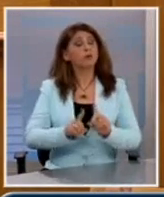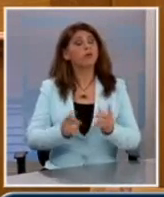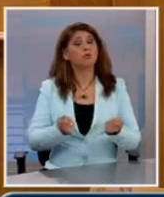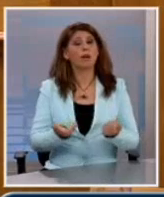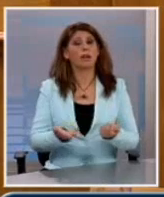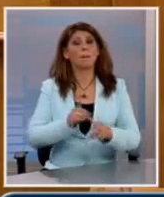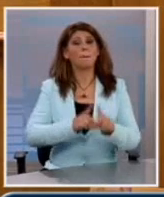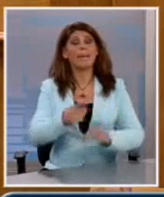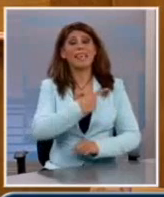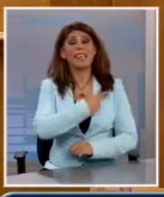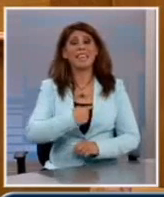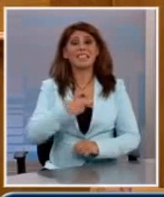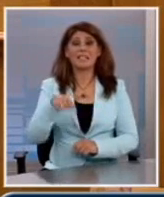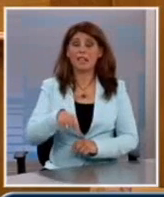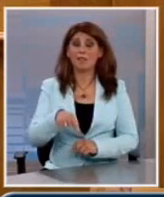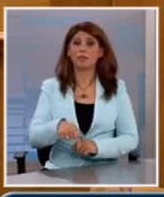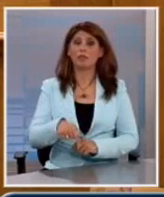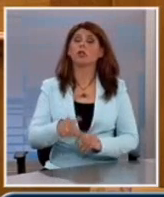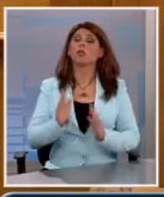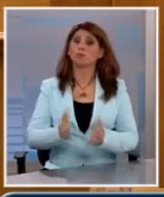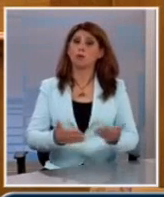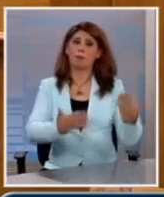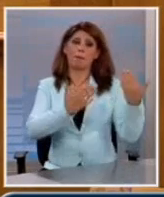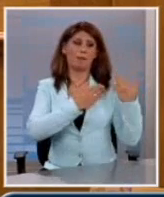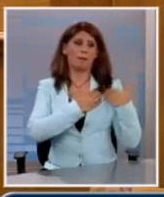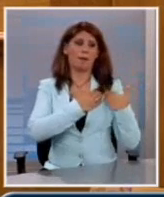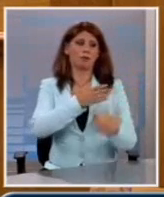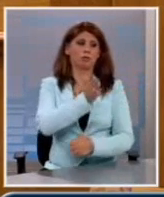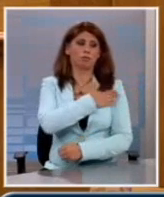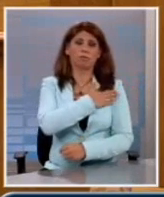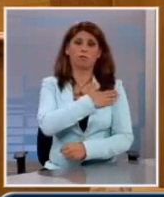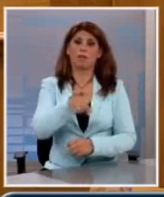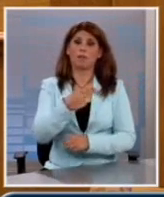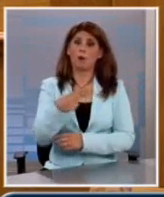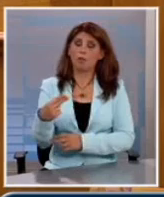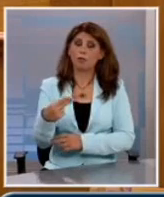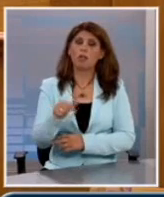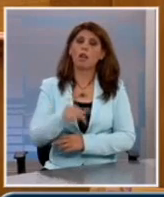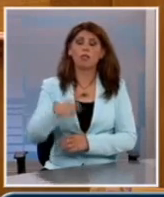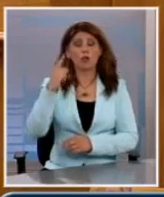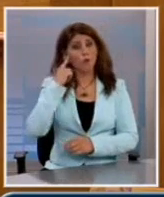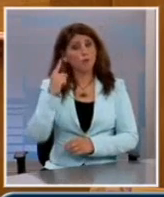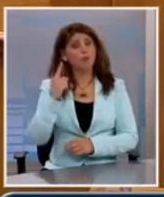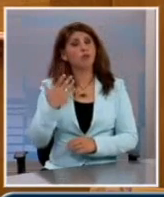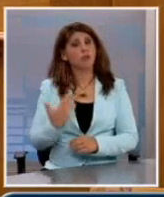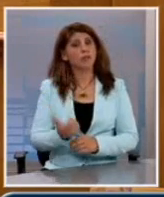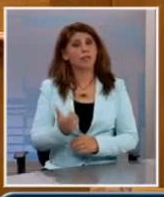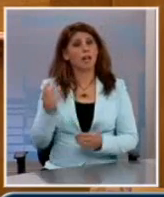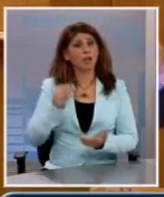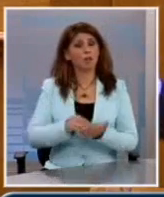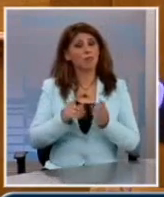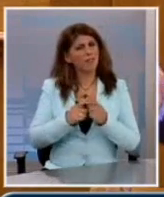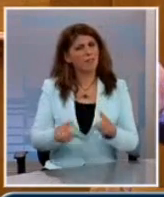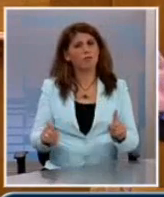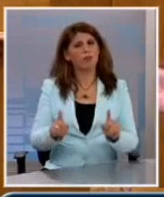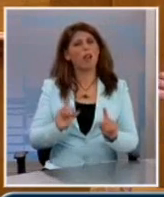Ποια ηγεσία είναι αυτή που μπορεί να πάρει πάνω σε αυτή την υπόθεση? Και εδώ νομίζω ότι είναι και μια ακόμα διαφορά πέρα